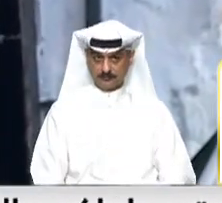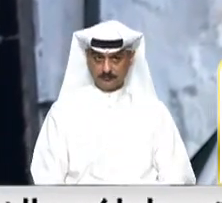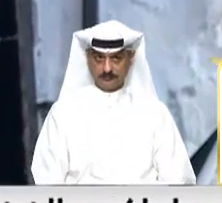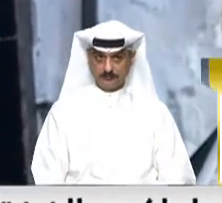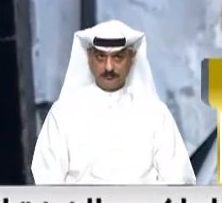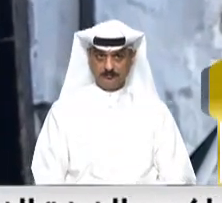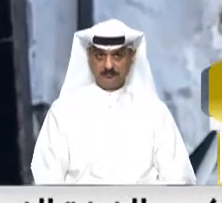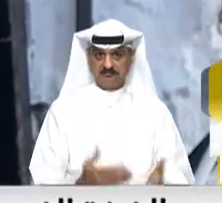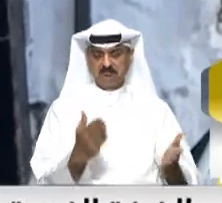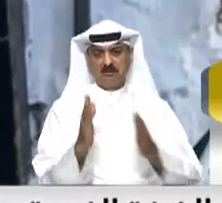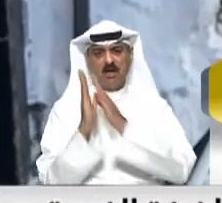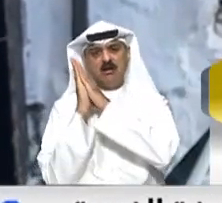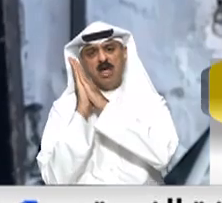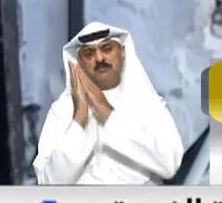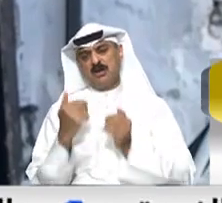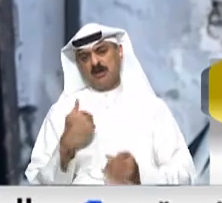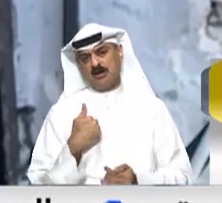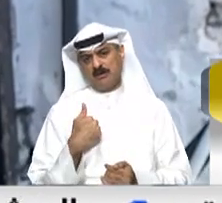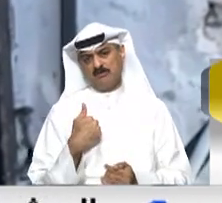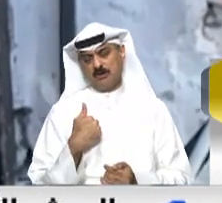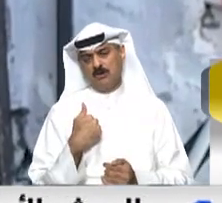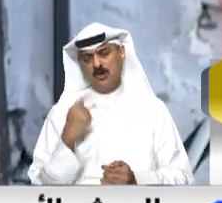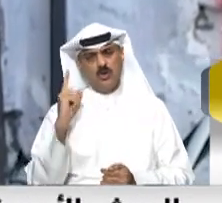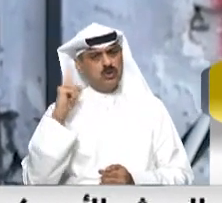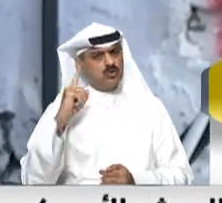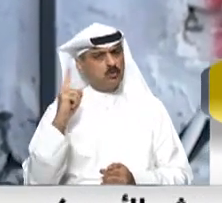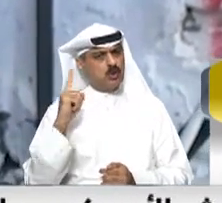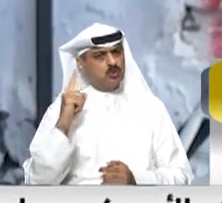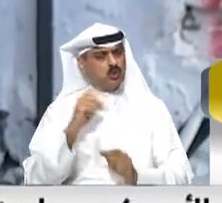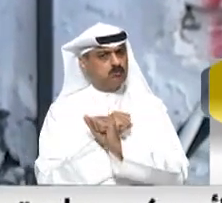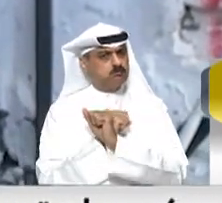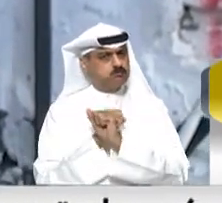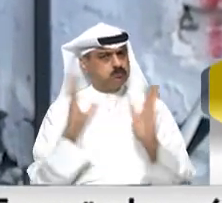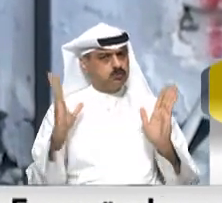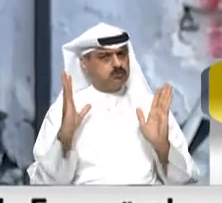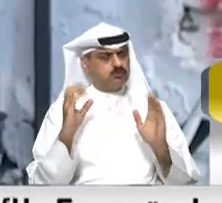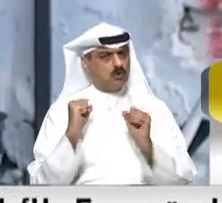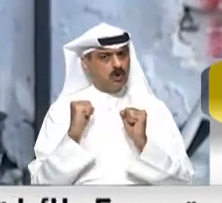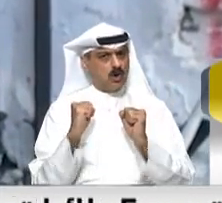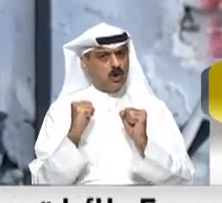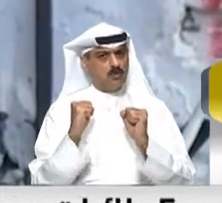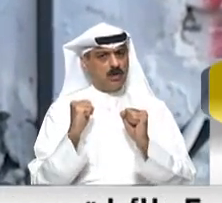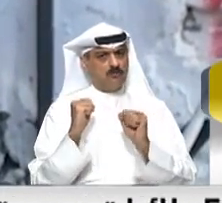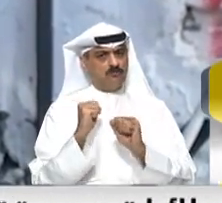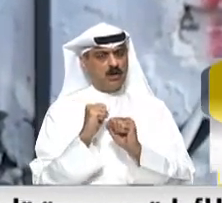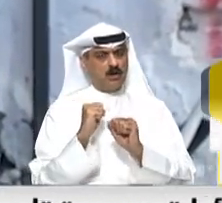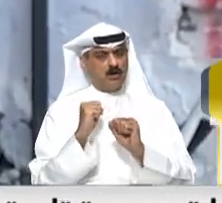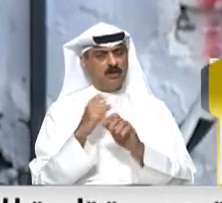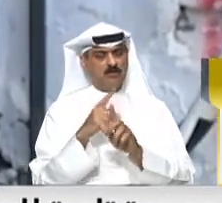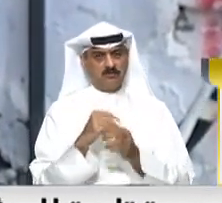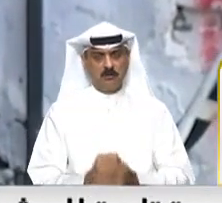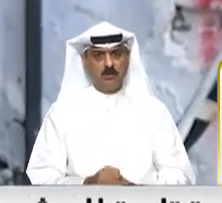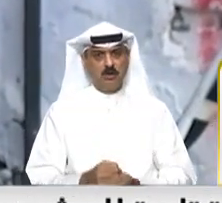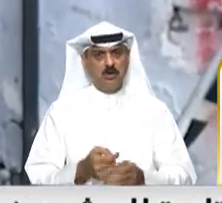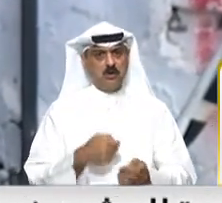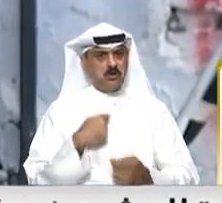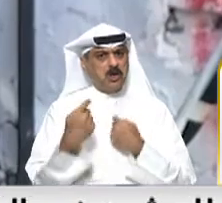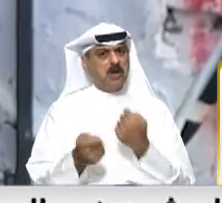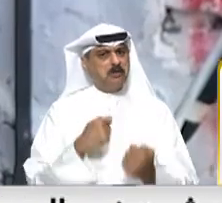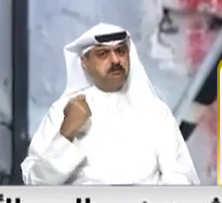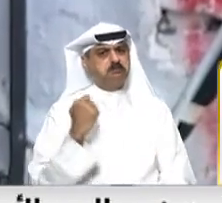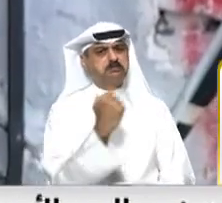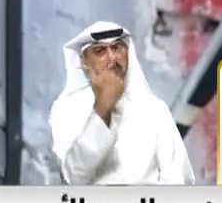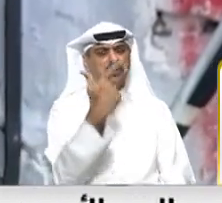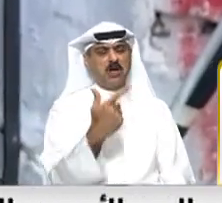يعني نايمين في دورنا، صحينا على صوت هواي جامدة، فطلعنا من الدور نجري،